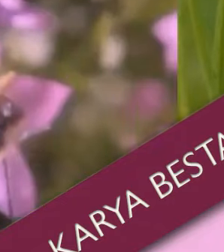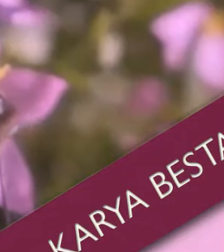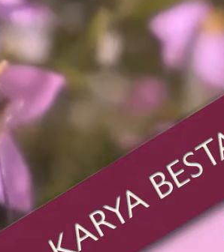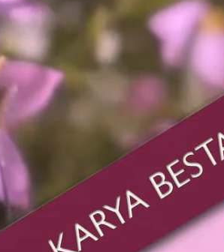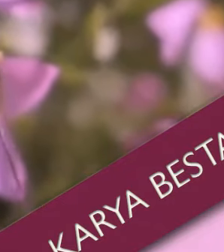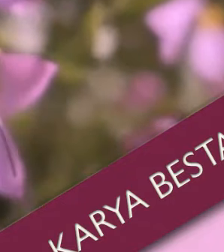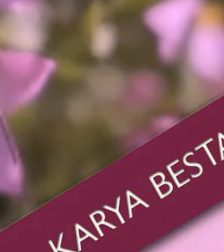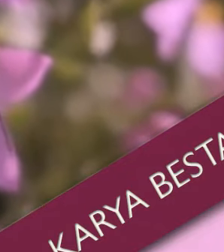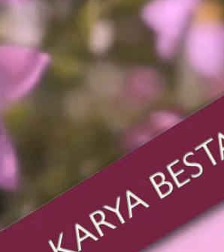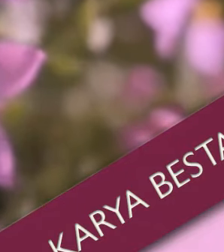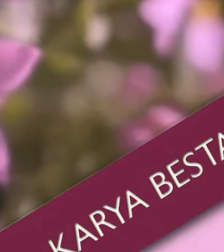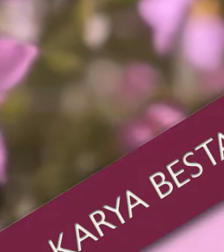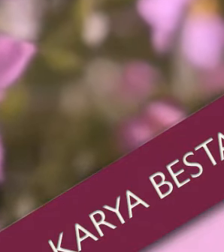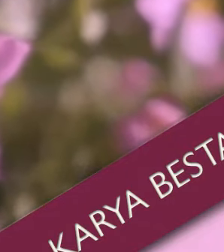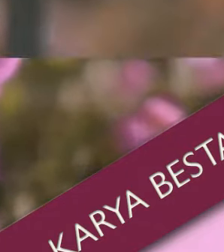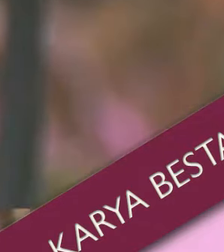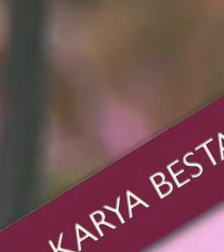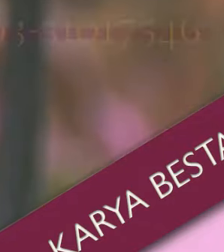hai hai